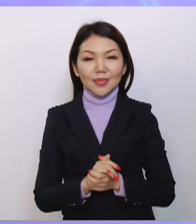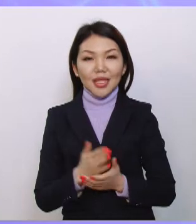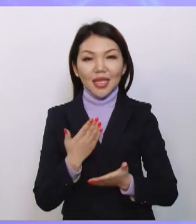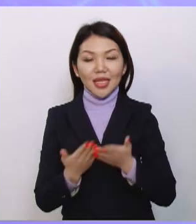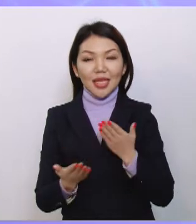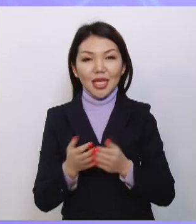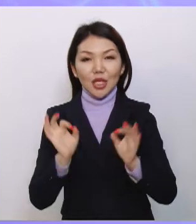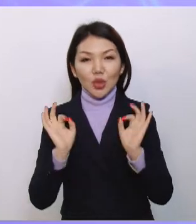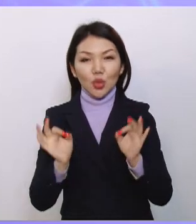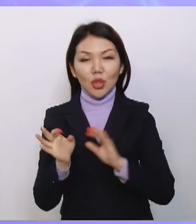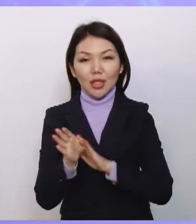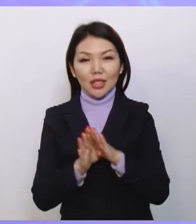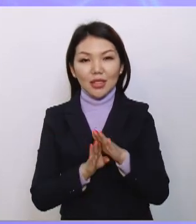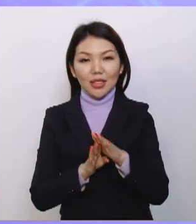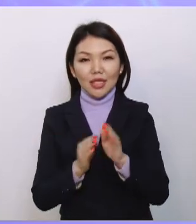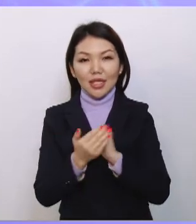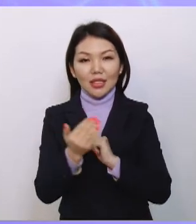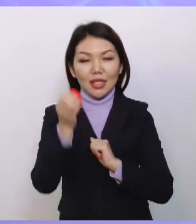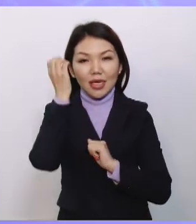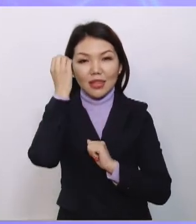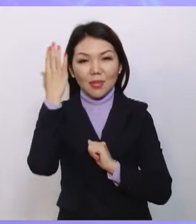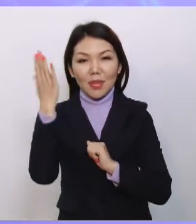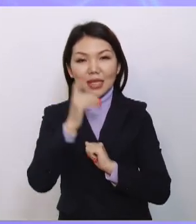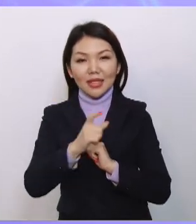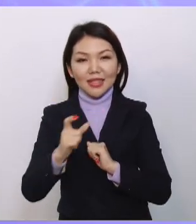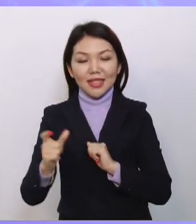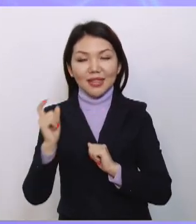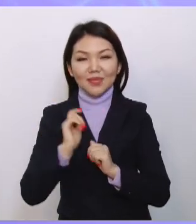Эгерде туура аткарсаңар, азаматсыңар.